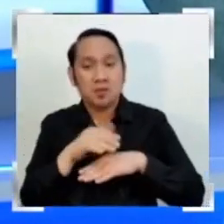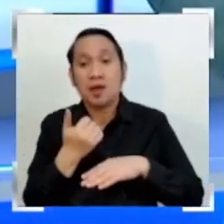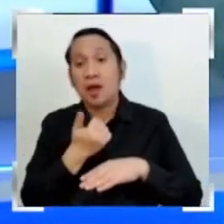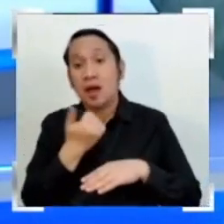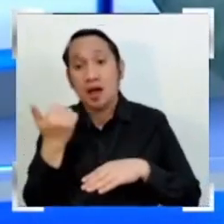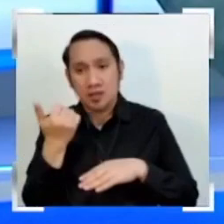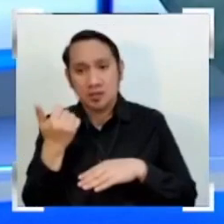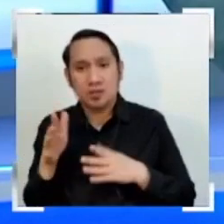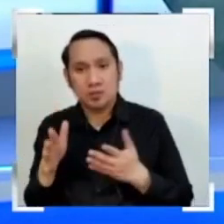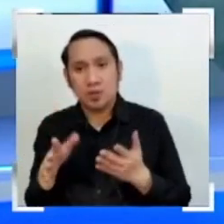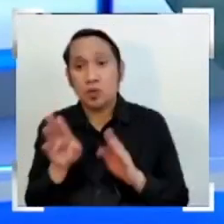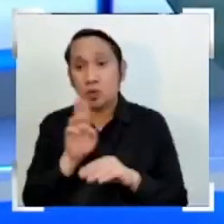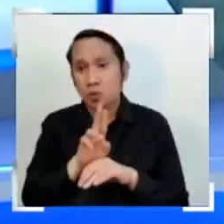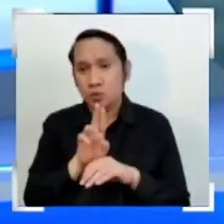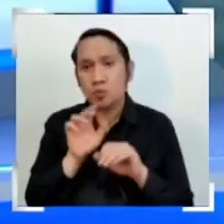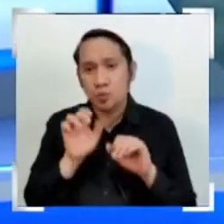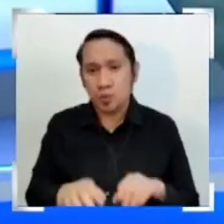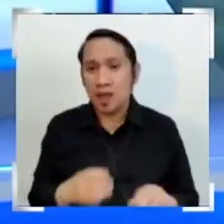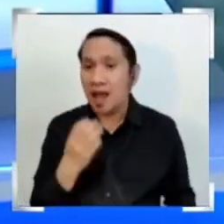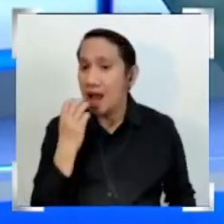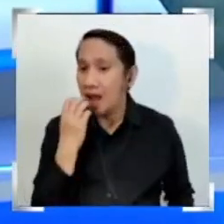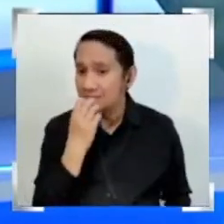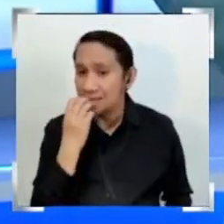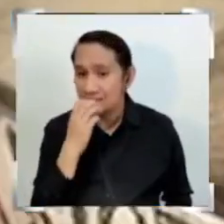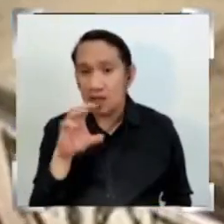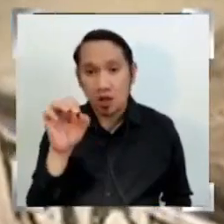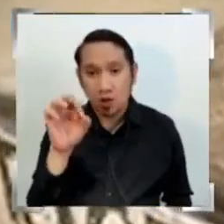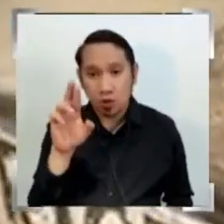at kamote. Saksi si Bernadette Reyes.